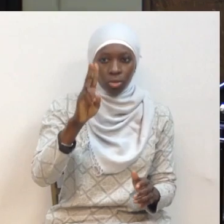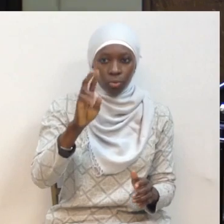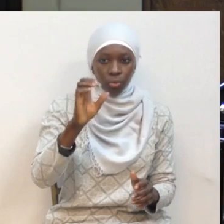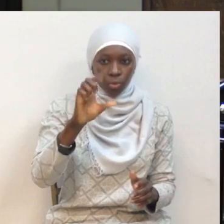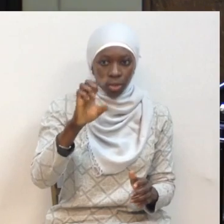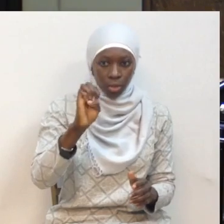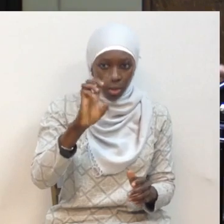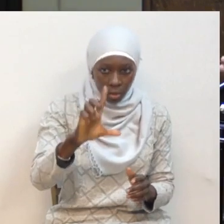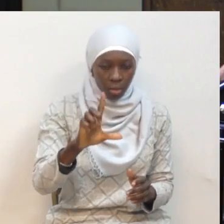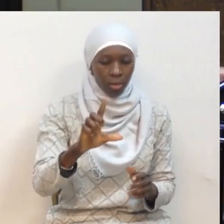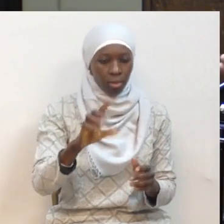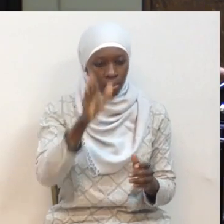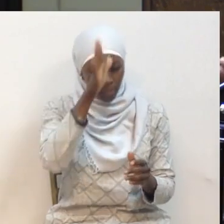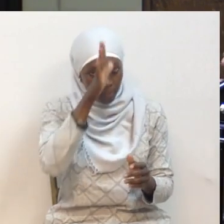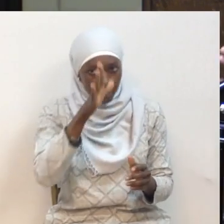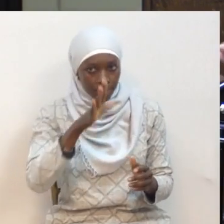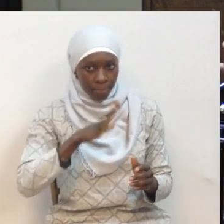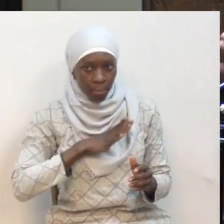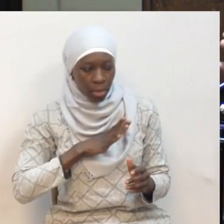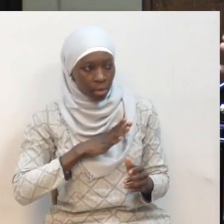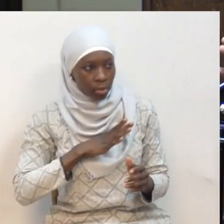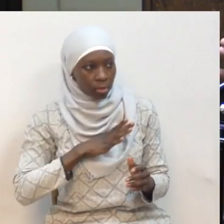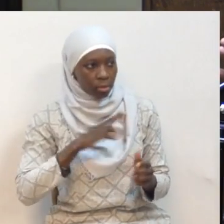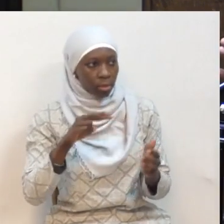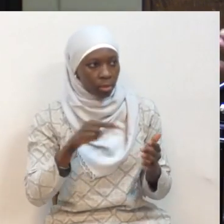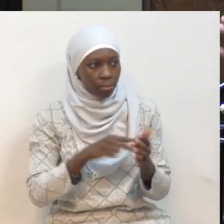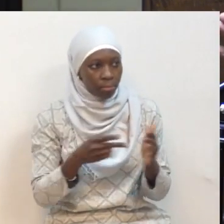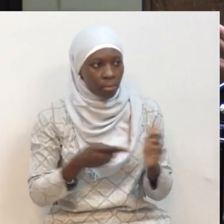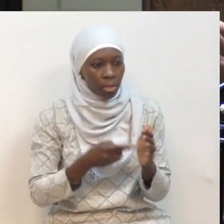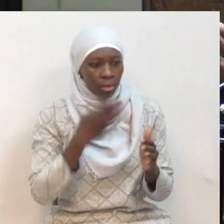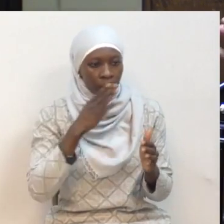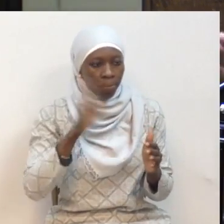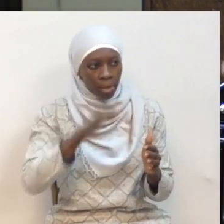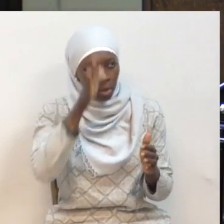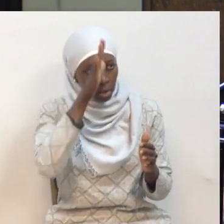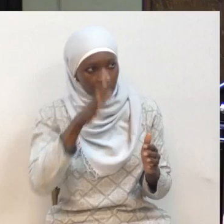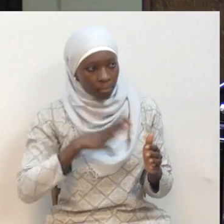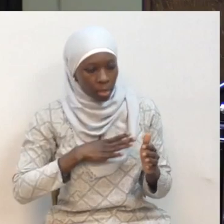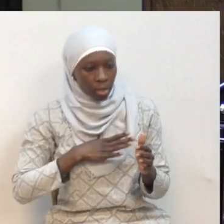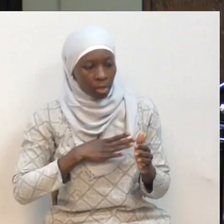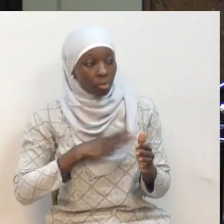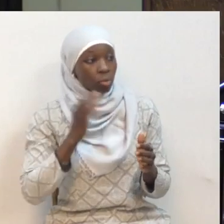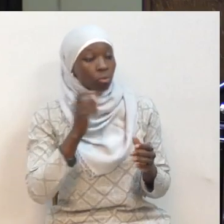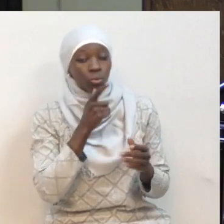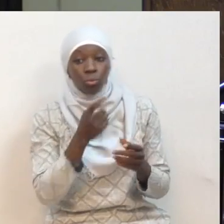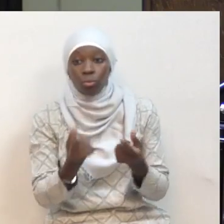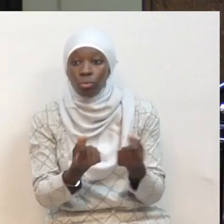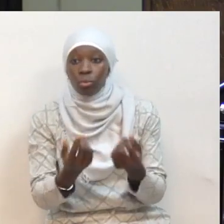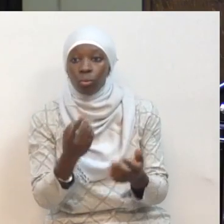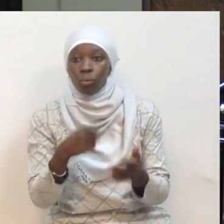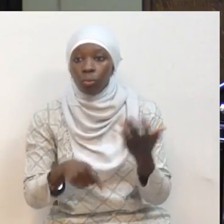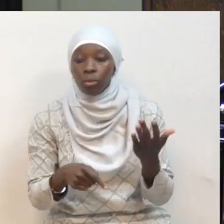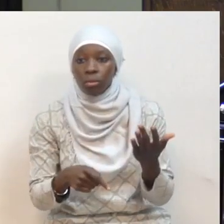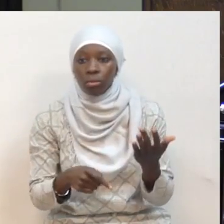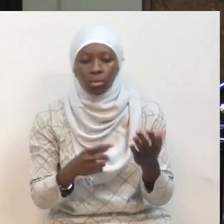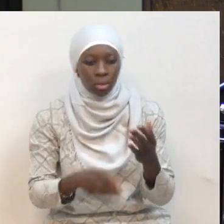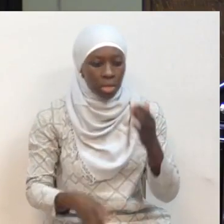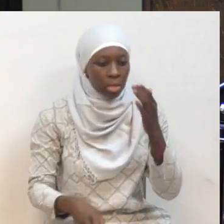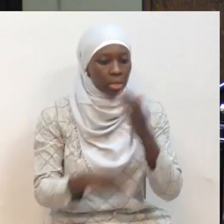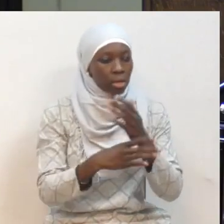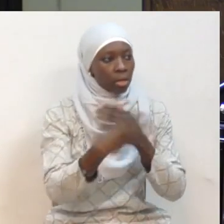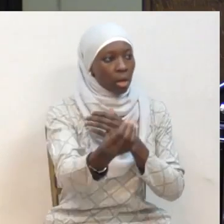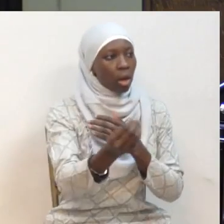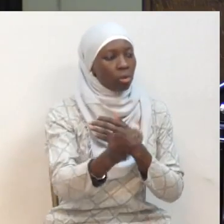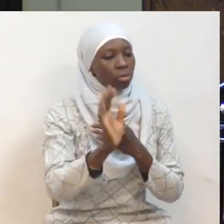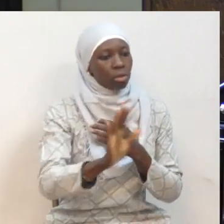against the instructions of the Quran and the Sunnah of the Prophet ﷺ, because